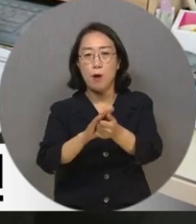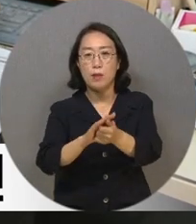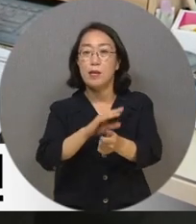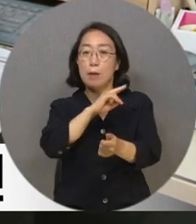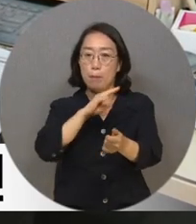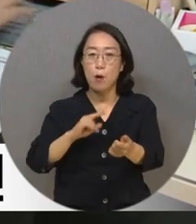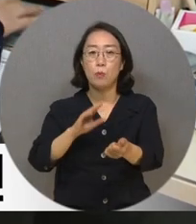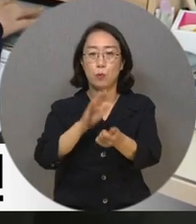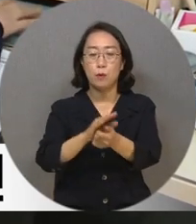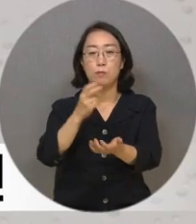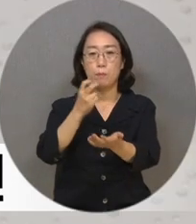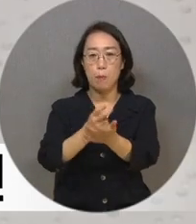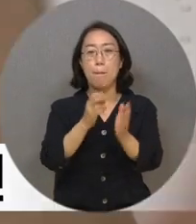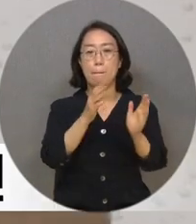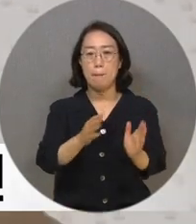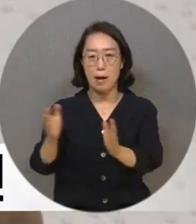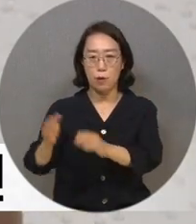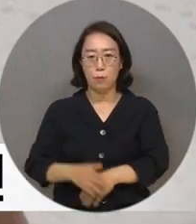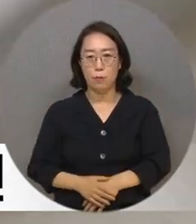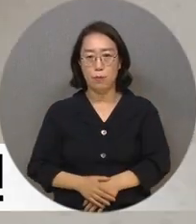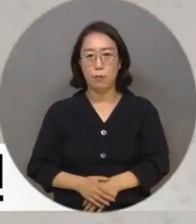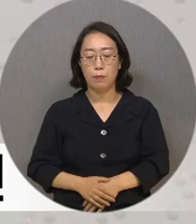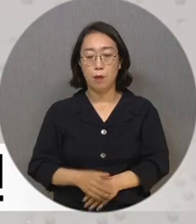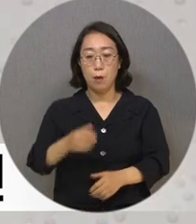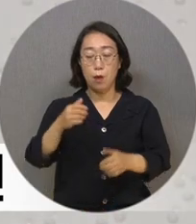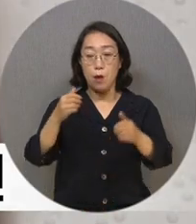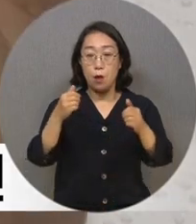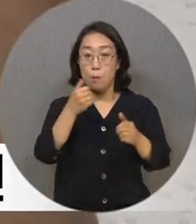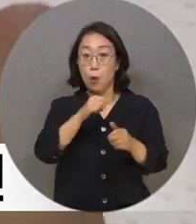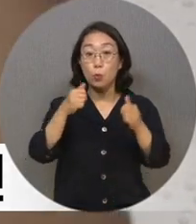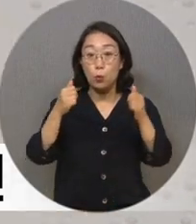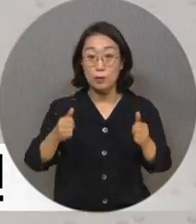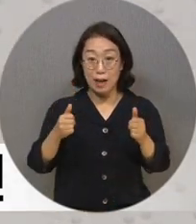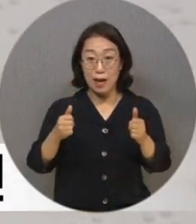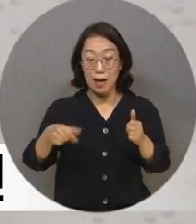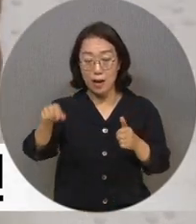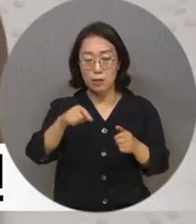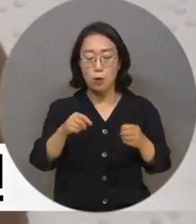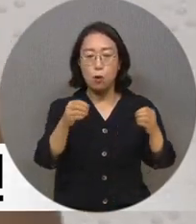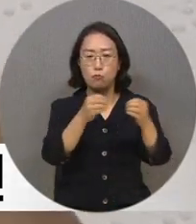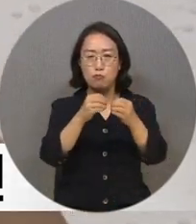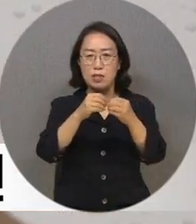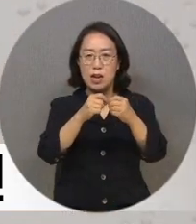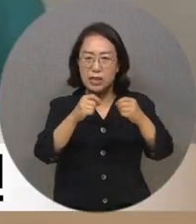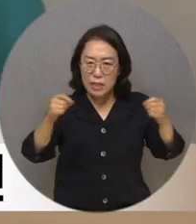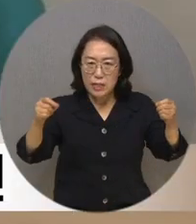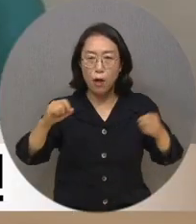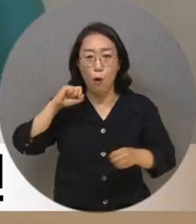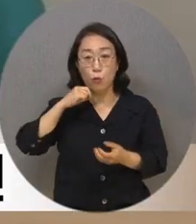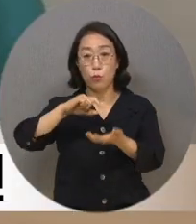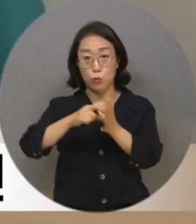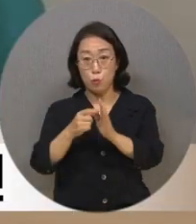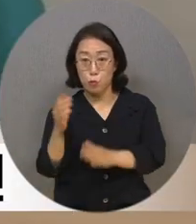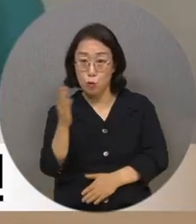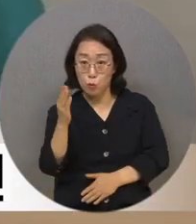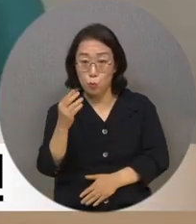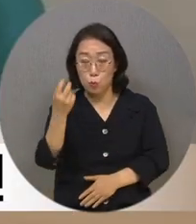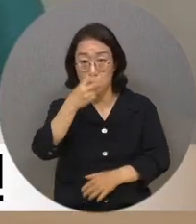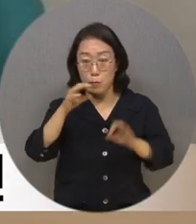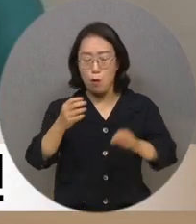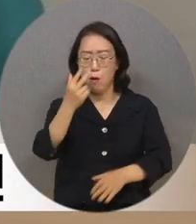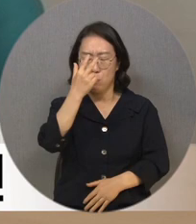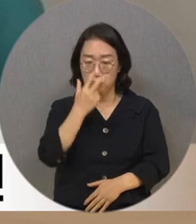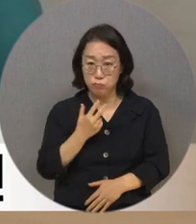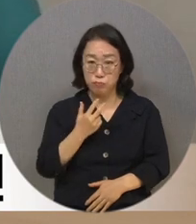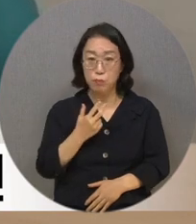15일 밝혔습니다 먼저 변호사 시험 사례형 과목의 지문 길이와 난이도 등을 종합해 전맹 시각장애인에